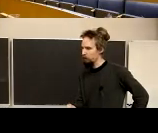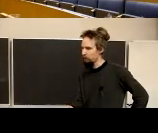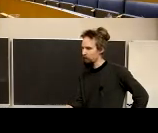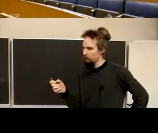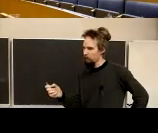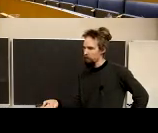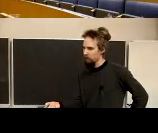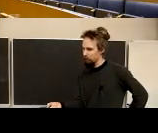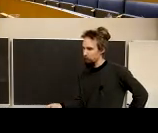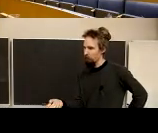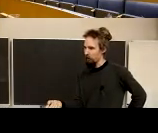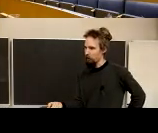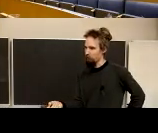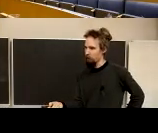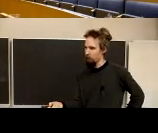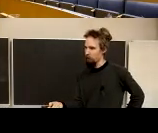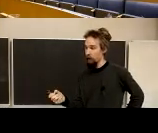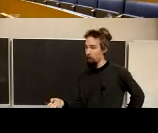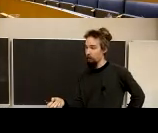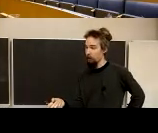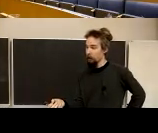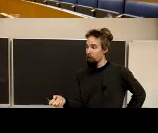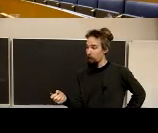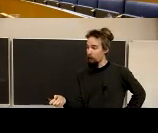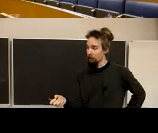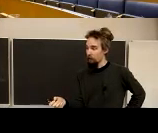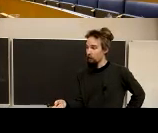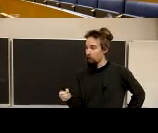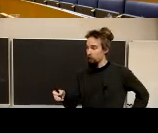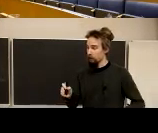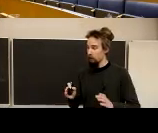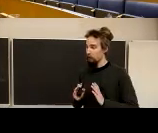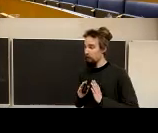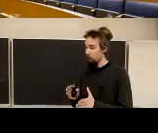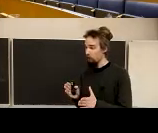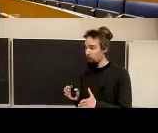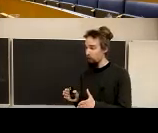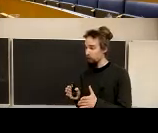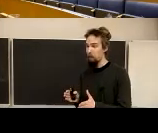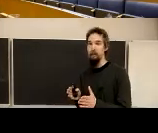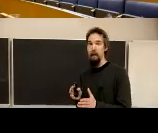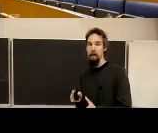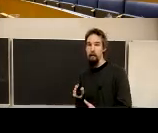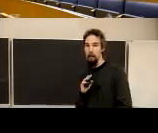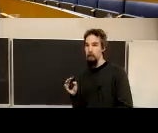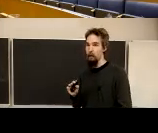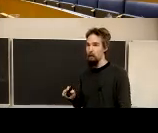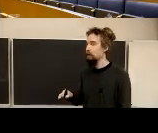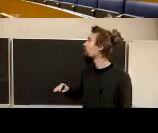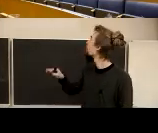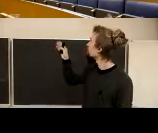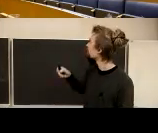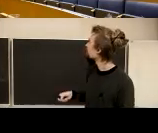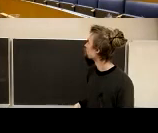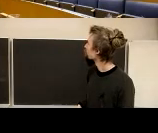pointtina. Sitten tässä on myös lainaus, että miten ayahuasca voi kanssa niin kuin johtaa tämmöiseen kohtaamiseen, niin kuin tämmöisen, mitä